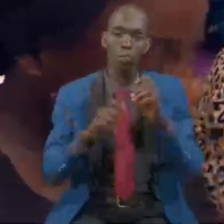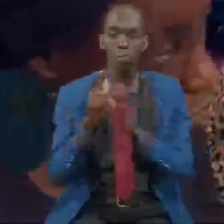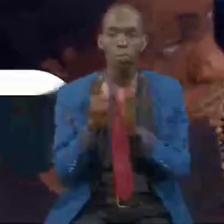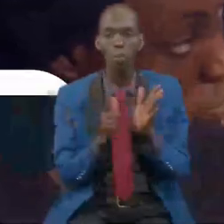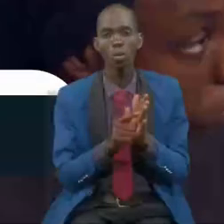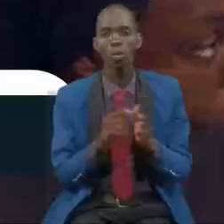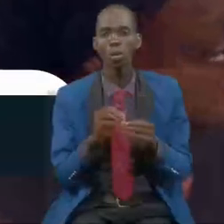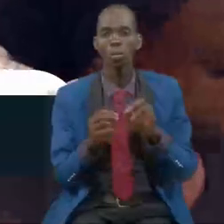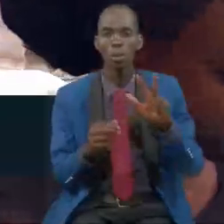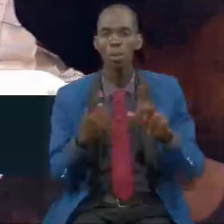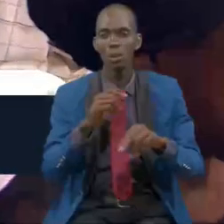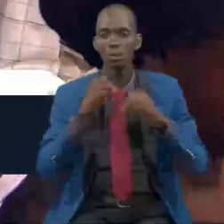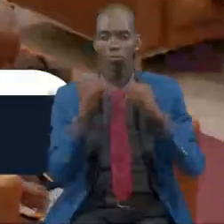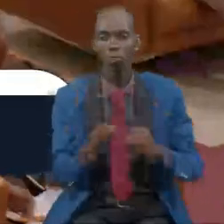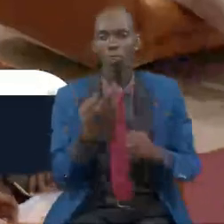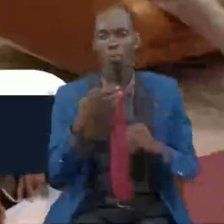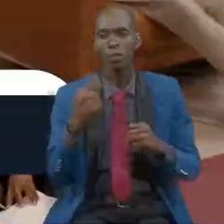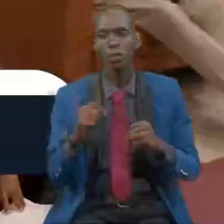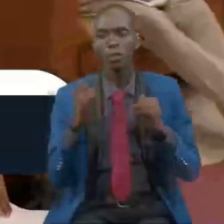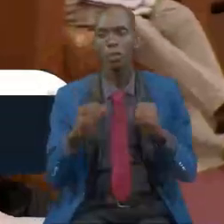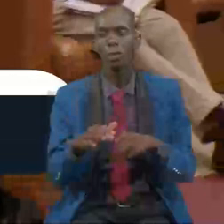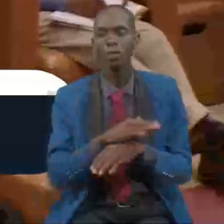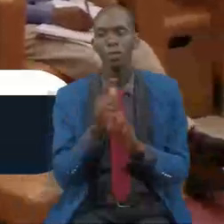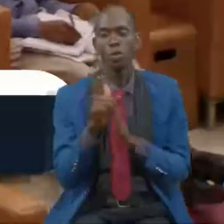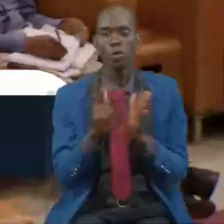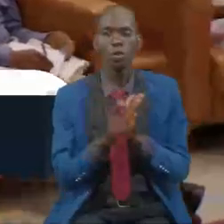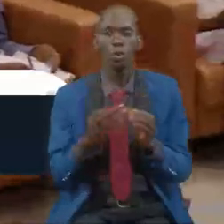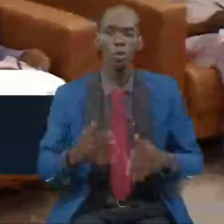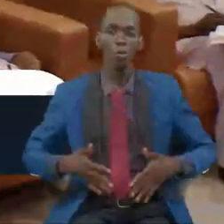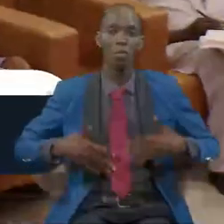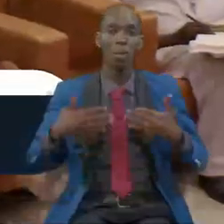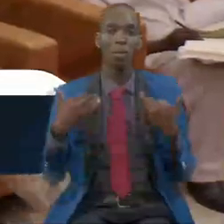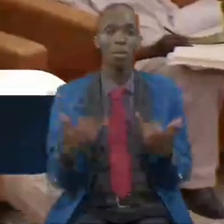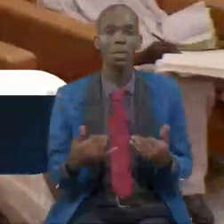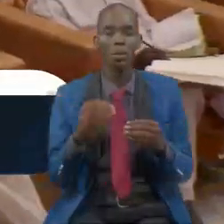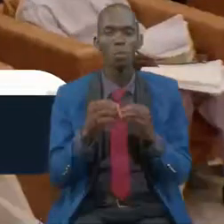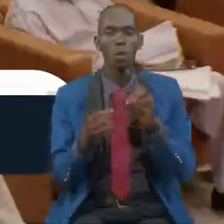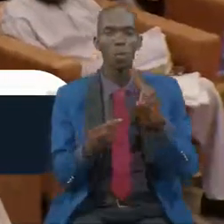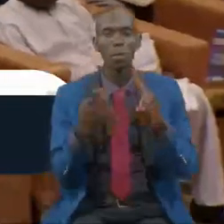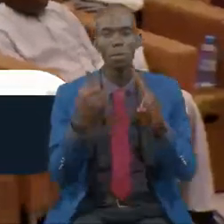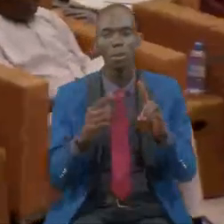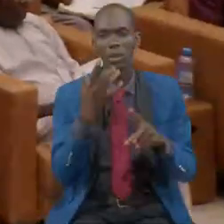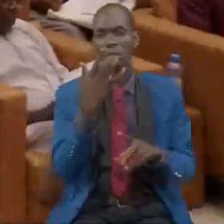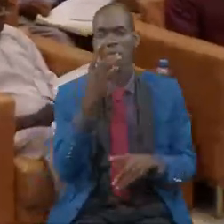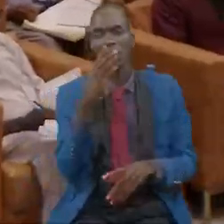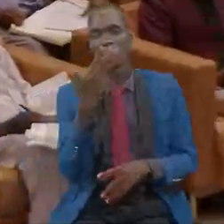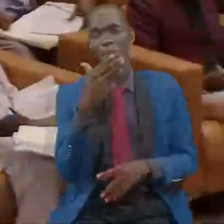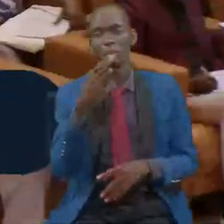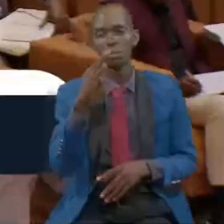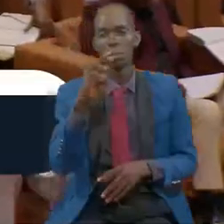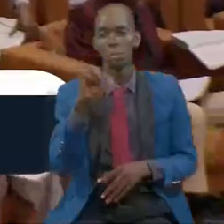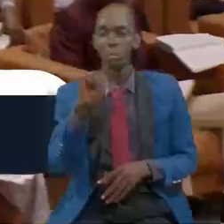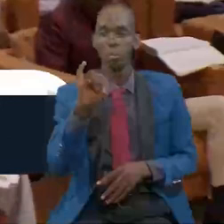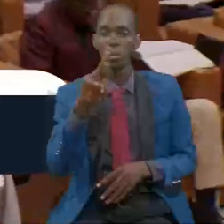loi puissante de la vie. Numéro 1 ici, nous allons voir le miroir de